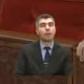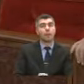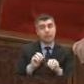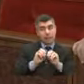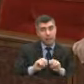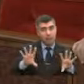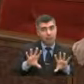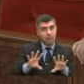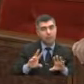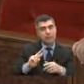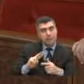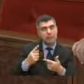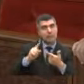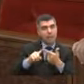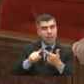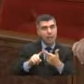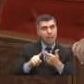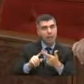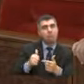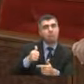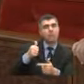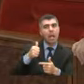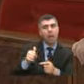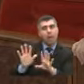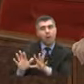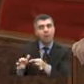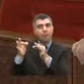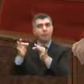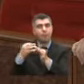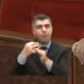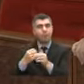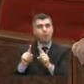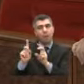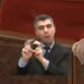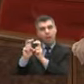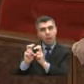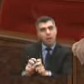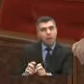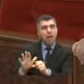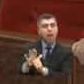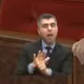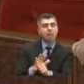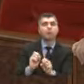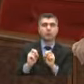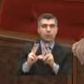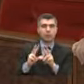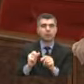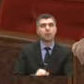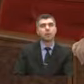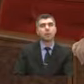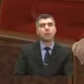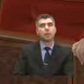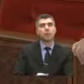اللحظة للجودة، وفي إطار هذه الجودة وكمقاربة أولية للجودة هو تقليص من الاكتضاض. الاكتضاض اللي عبرت عليه سيدنا